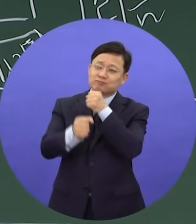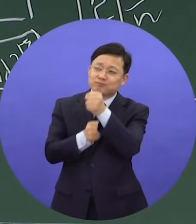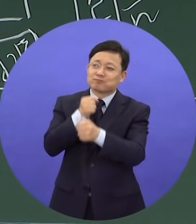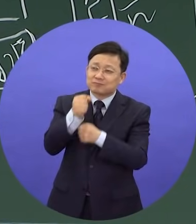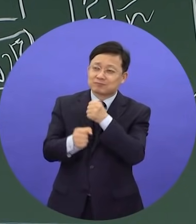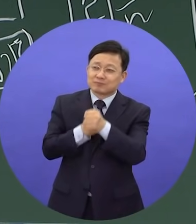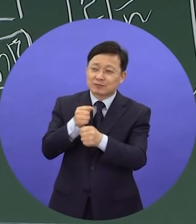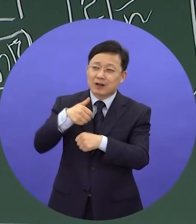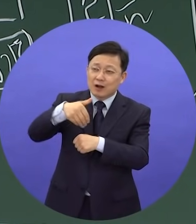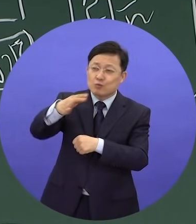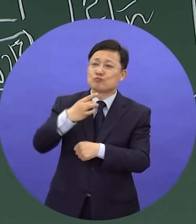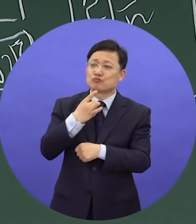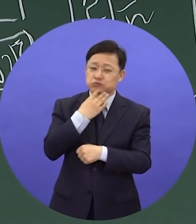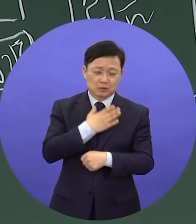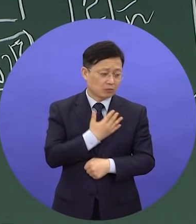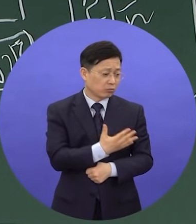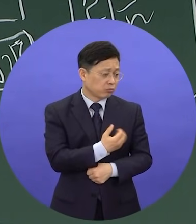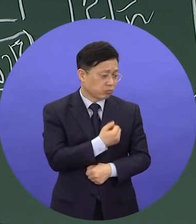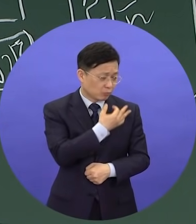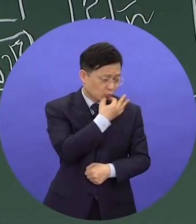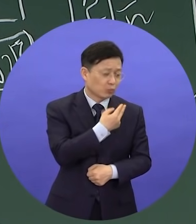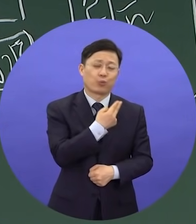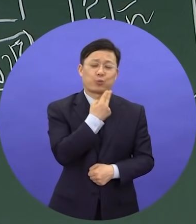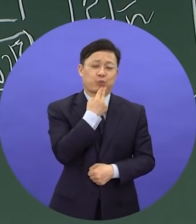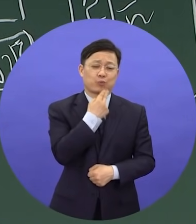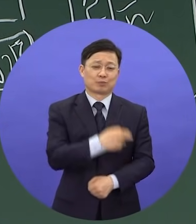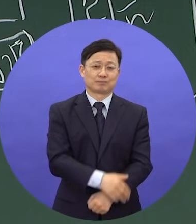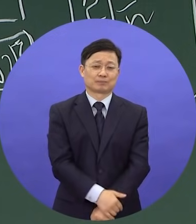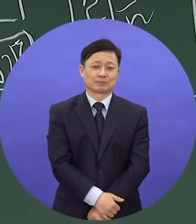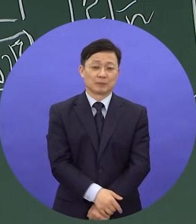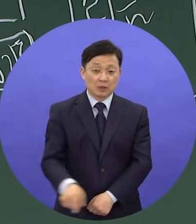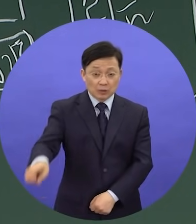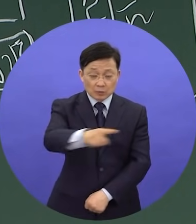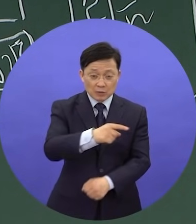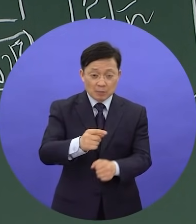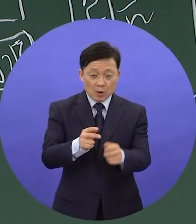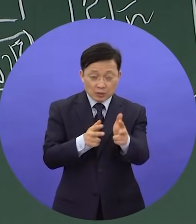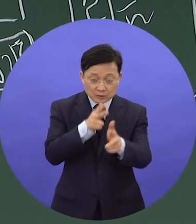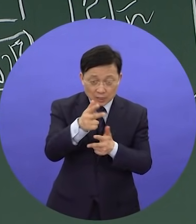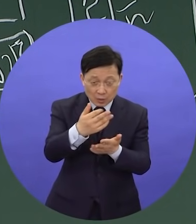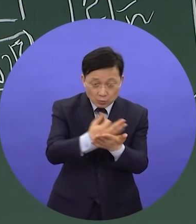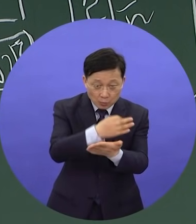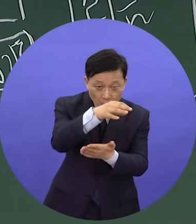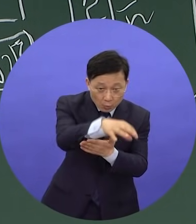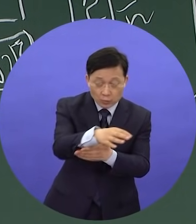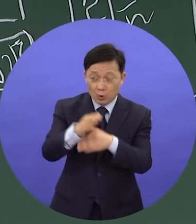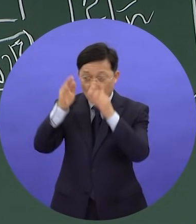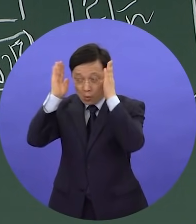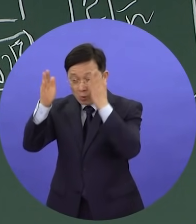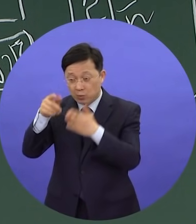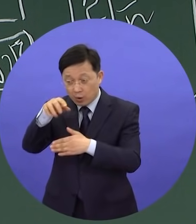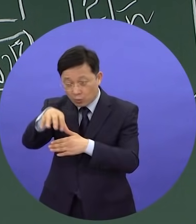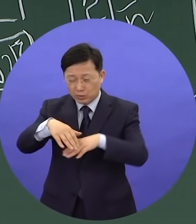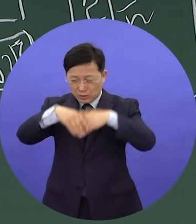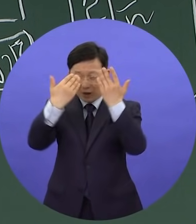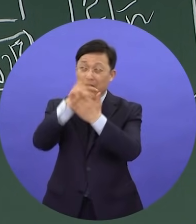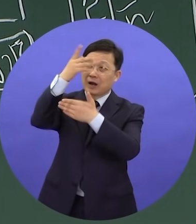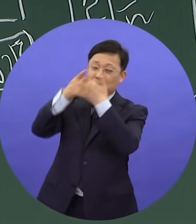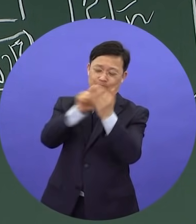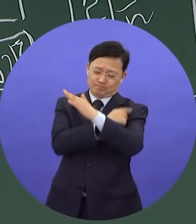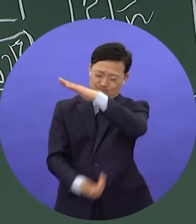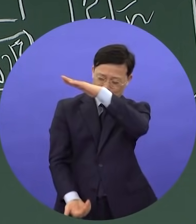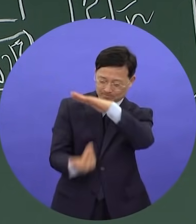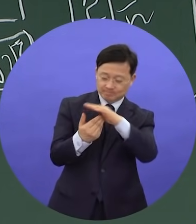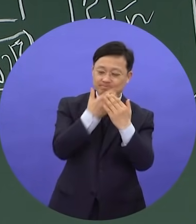my own because Christ Jesus has made me his own. 하나님은 여러분의 학업 산업을 최고로 만드실 겁니다. That God will make your studies and your job into the best.